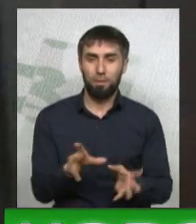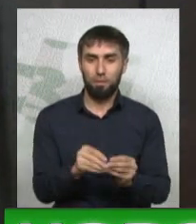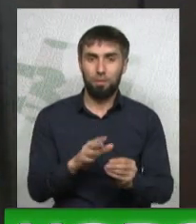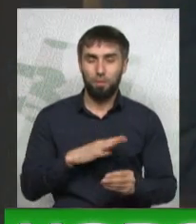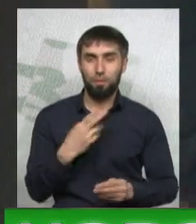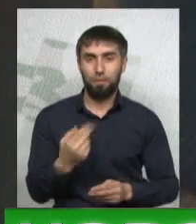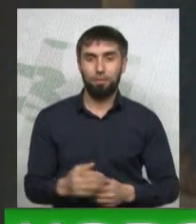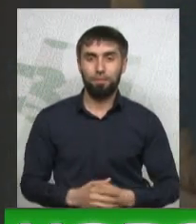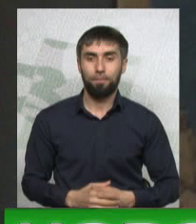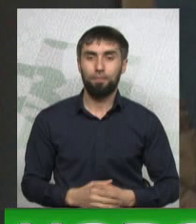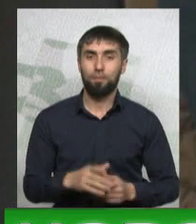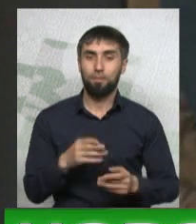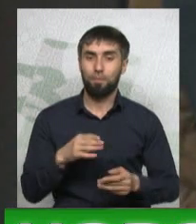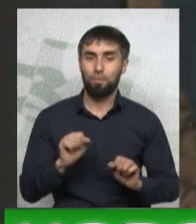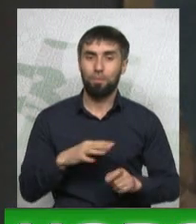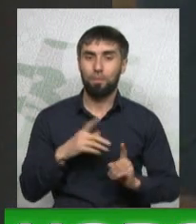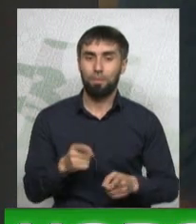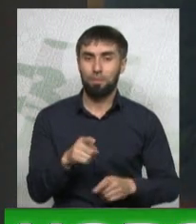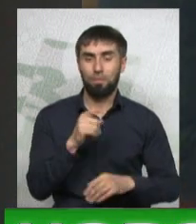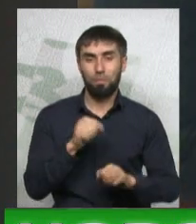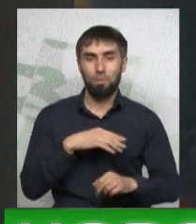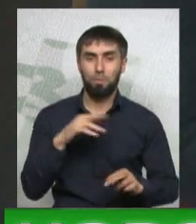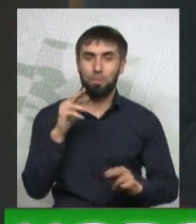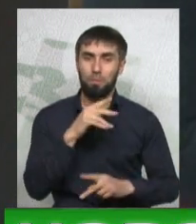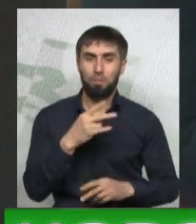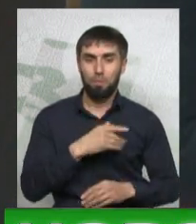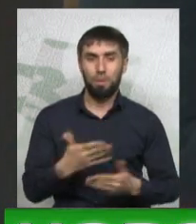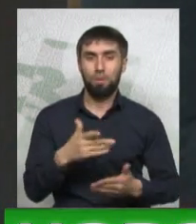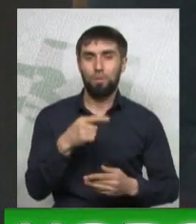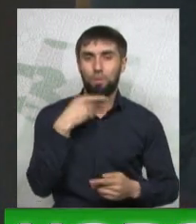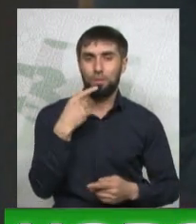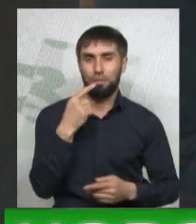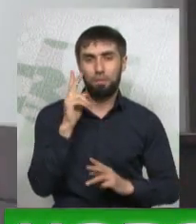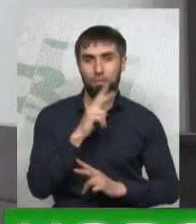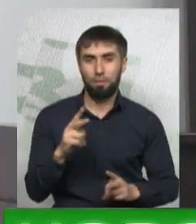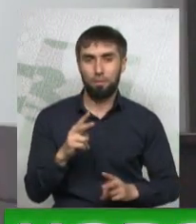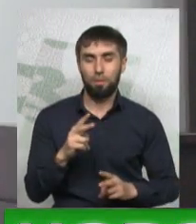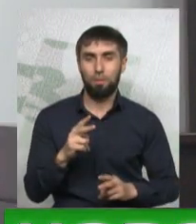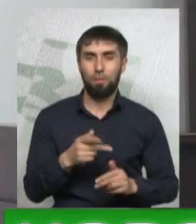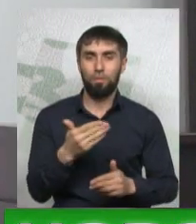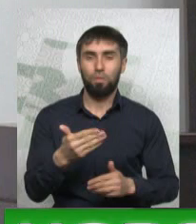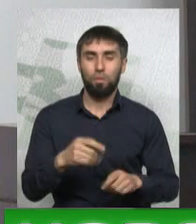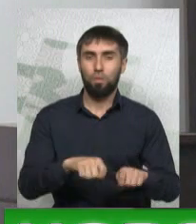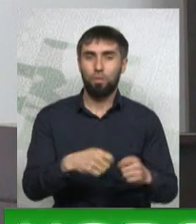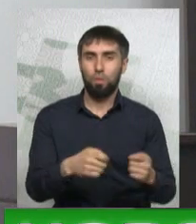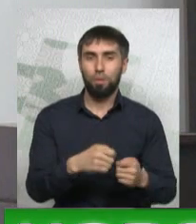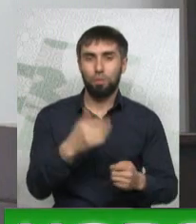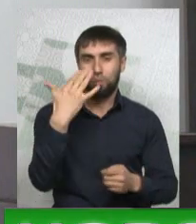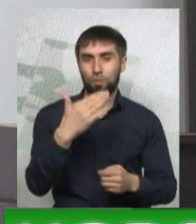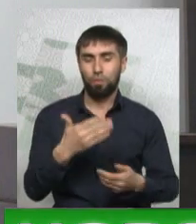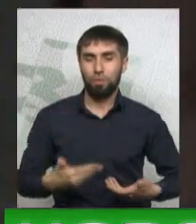Да. То ли действительно не раскаялся, то ли просто плохо владеет русским языком. Губить чужие жизни уже не будет. Во